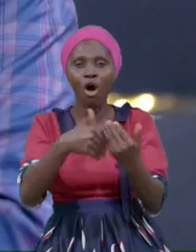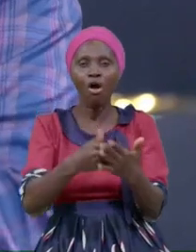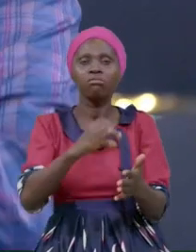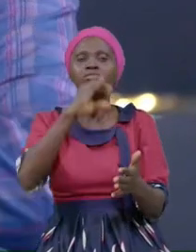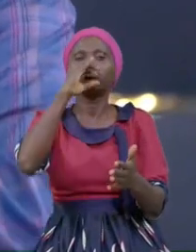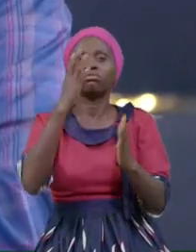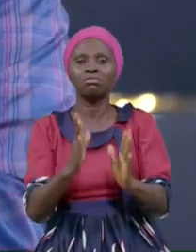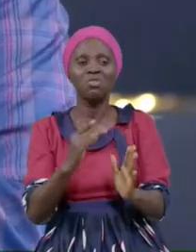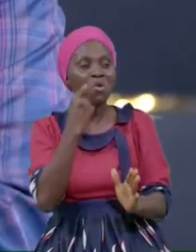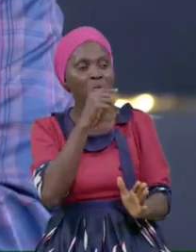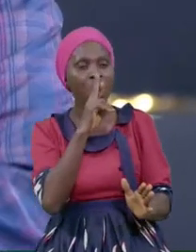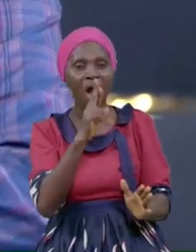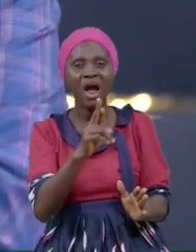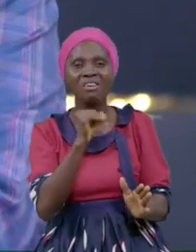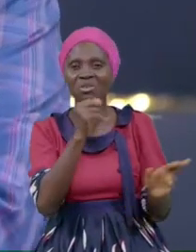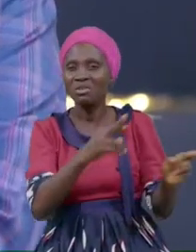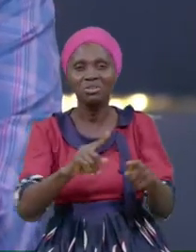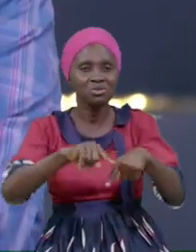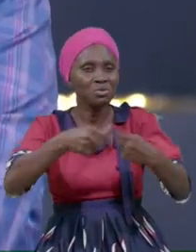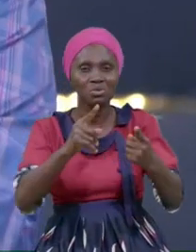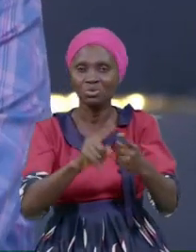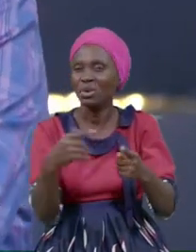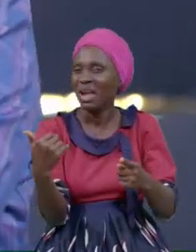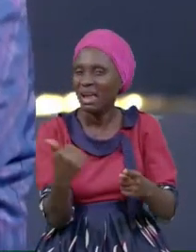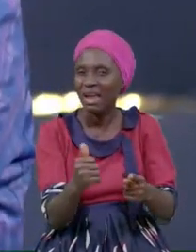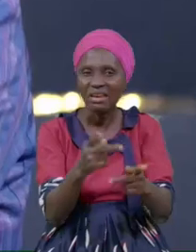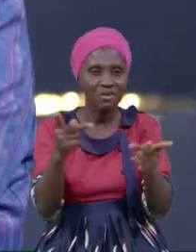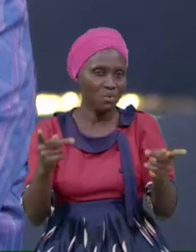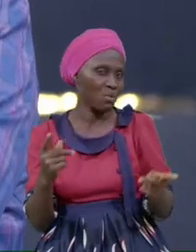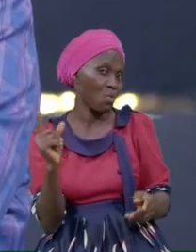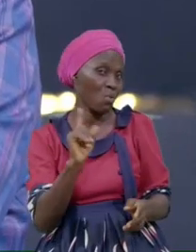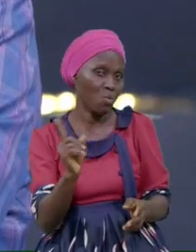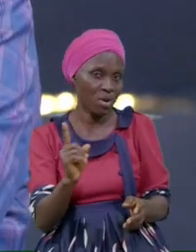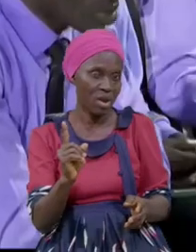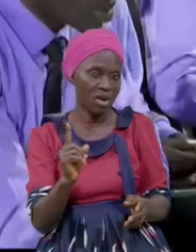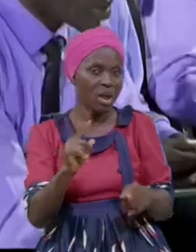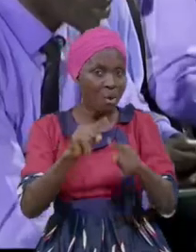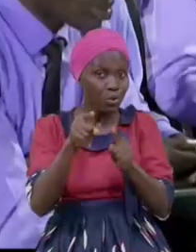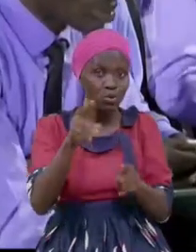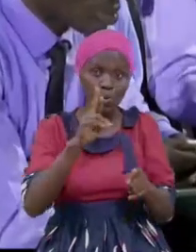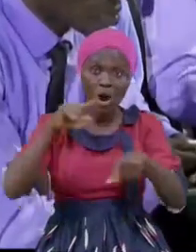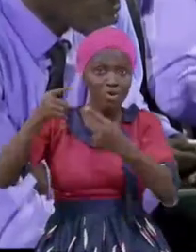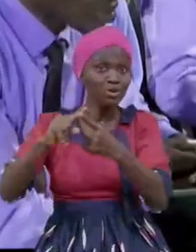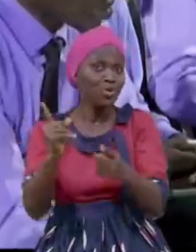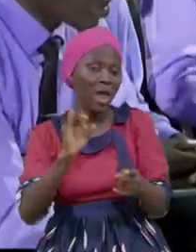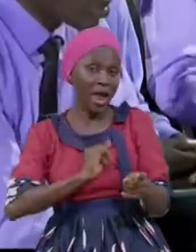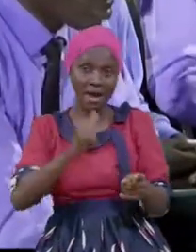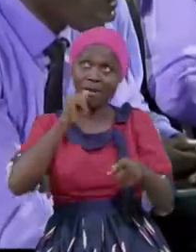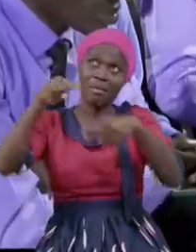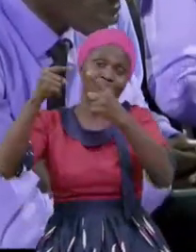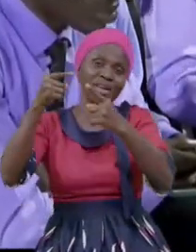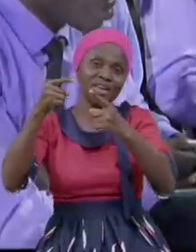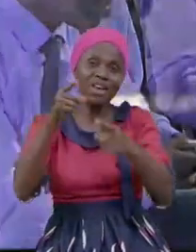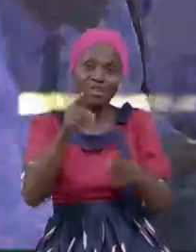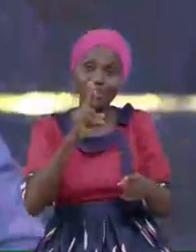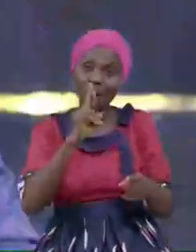qui ne veulent aller nulle part. Et toi, tu vas là où je vais. Et toi, tu